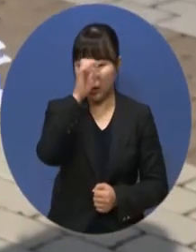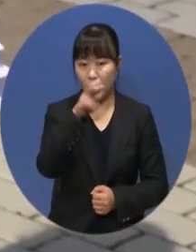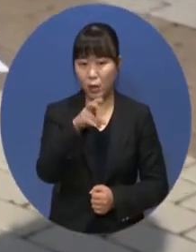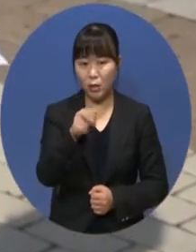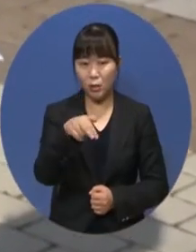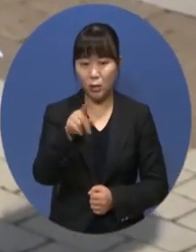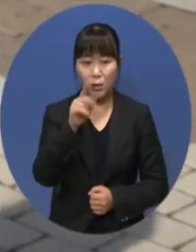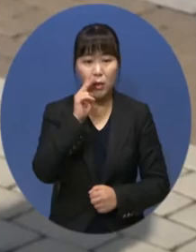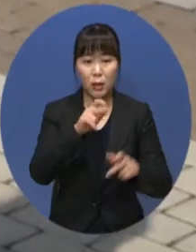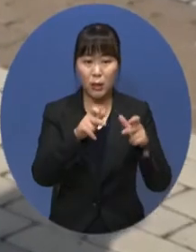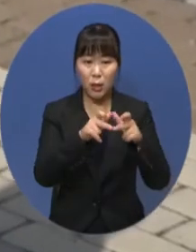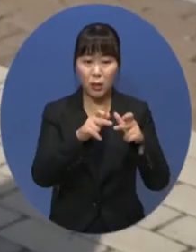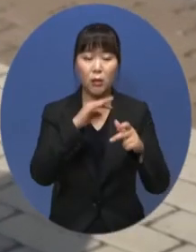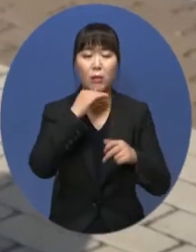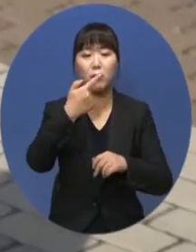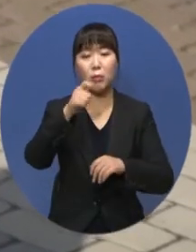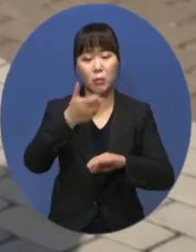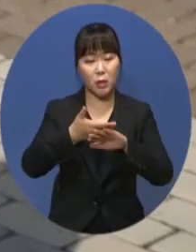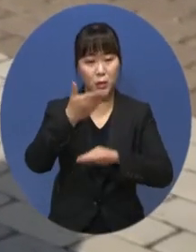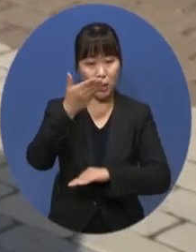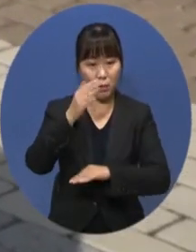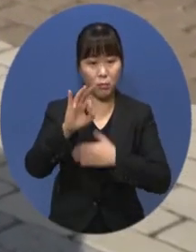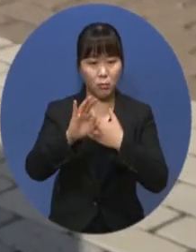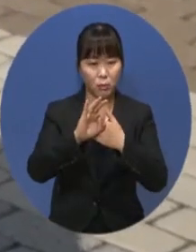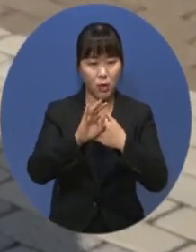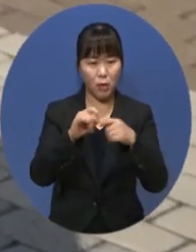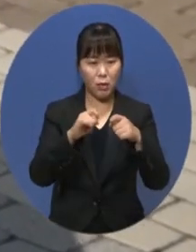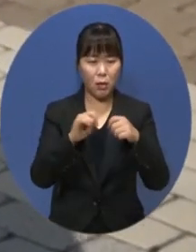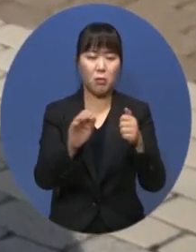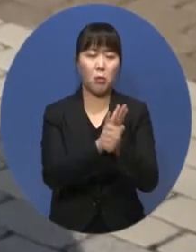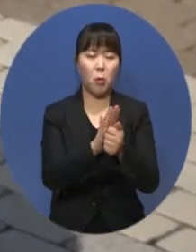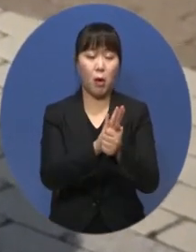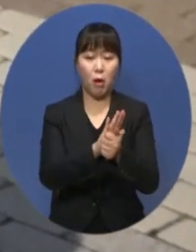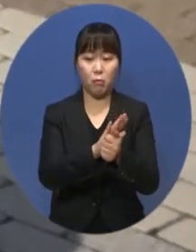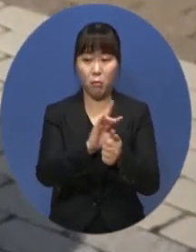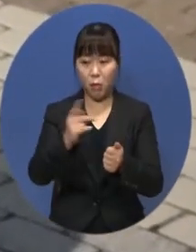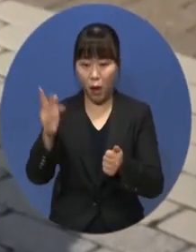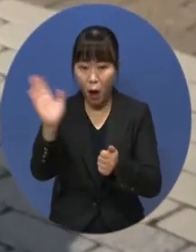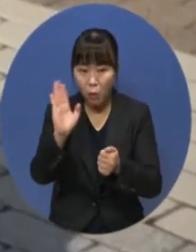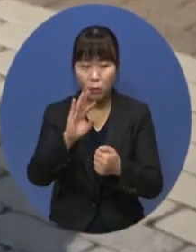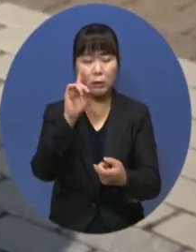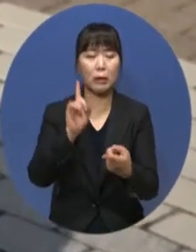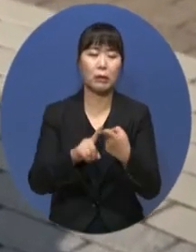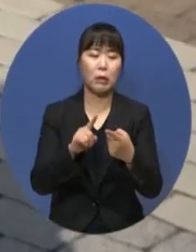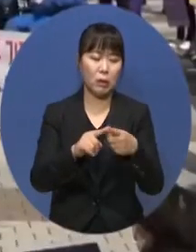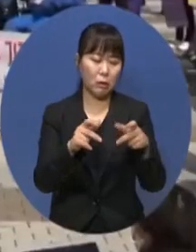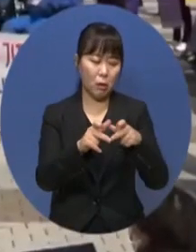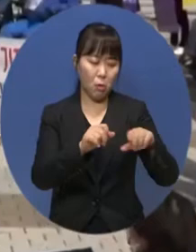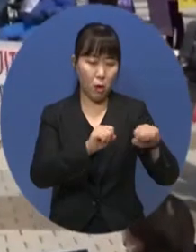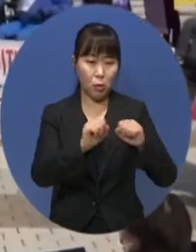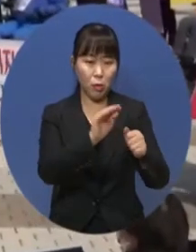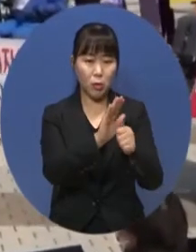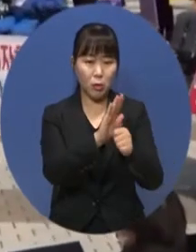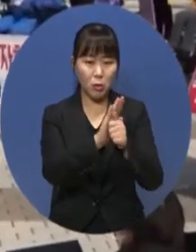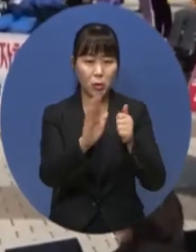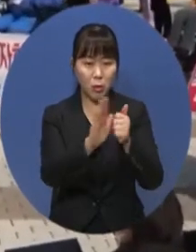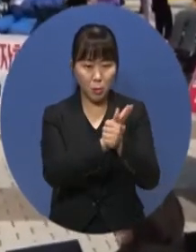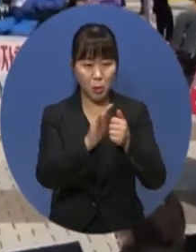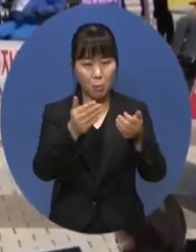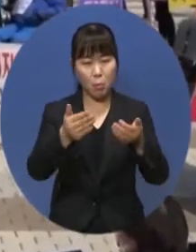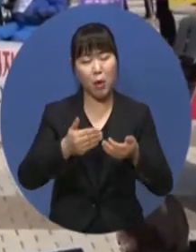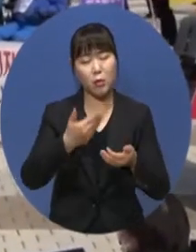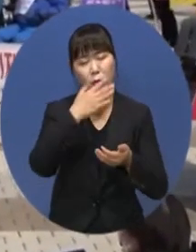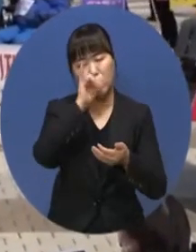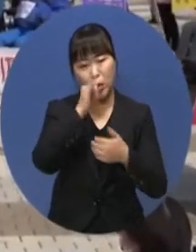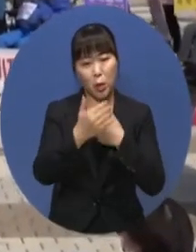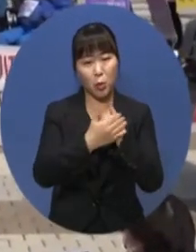중증장애인도 65세가 되어도 장기 요양으로 넘어가지 않고 계속해서 장애인 활동 지원 서비스를 받을 수